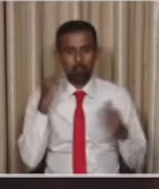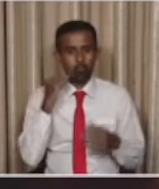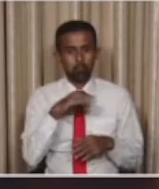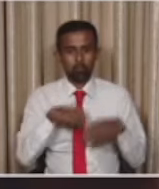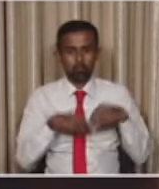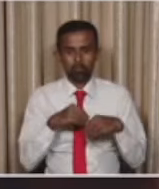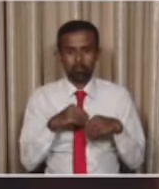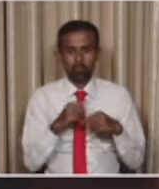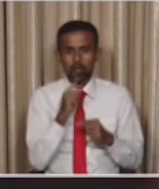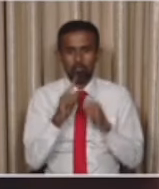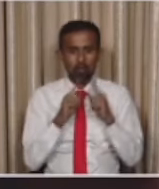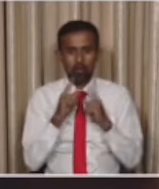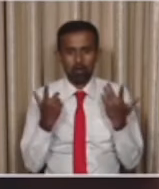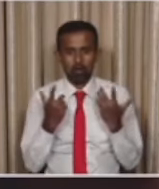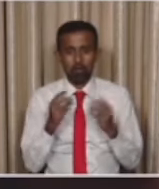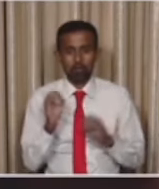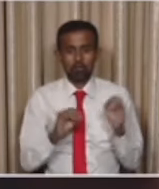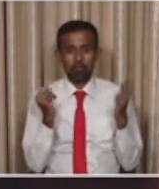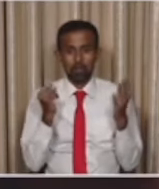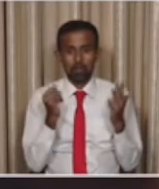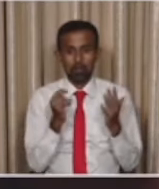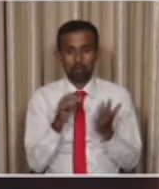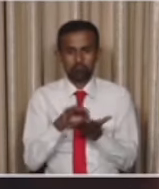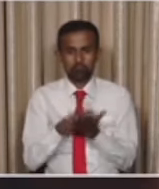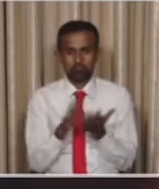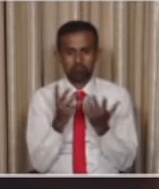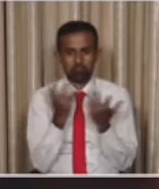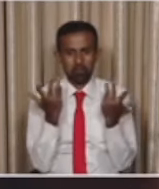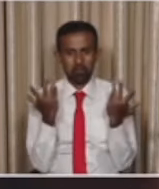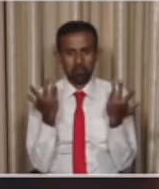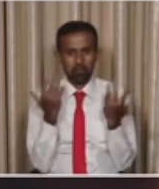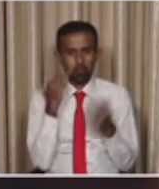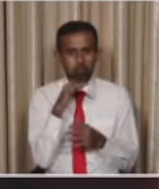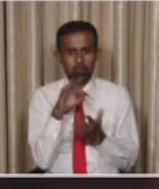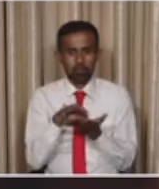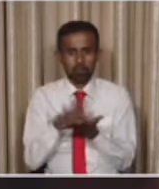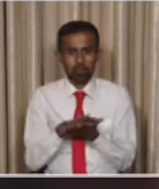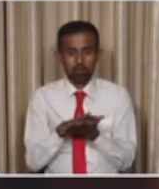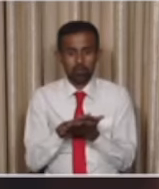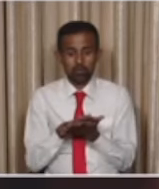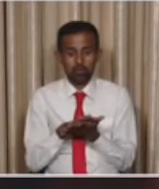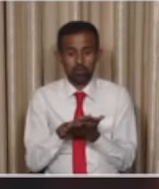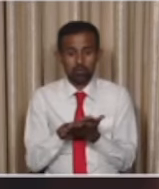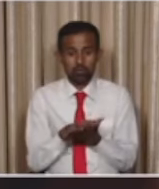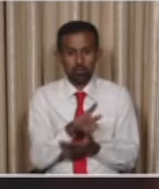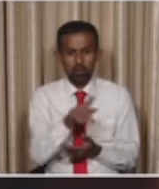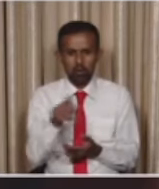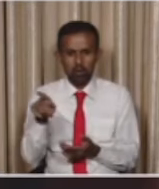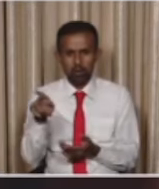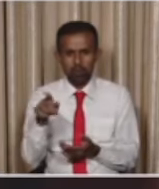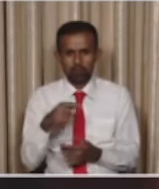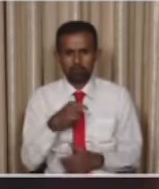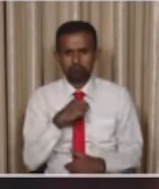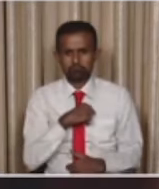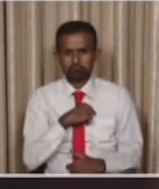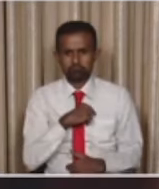ගැන කටහරින්නේ 160ක් තාම මිනිස්සු තීරණය කරලා නැහැ. මිනිස්සු තීරණය කරන්නේ ඒක තීරණය කරන්නේ කාටද කියන එක මිනිස්සුන්ගේ හදවත්